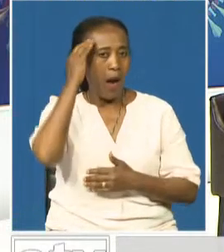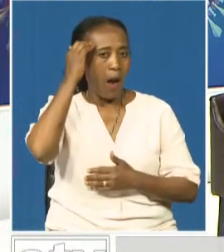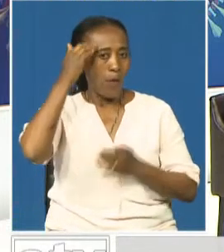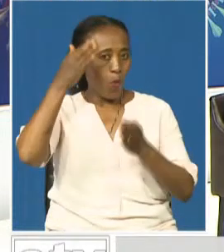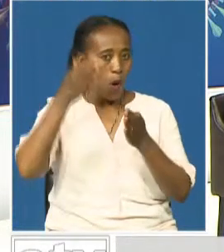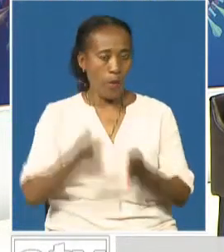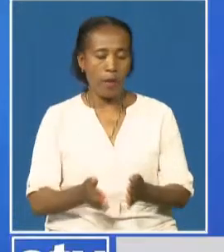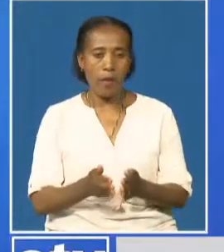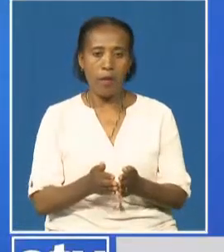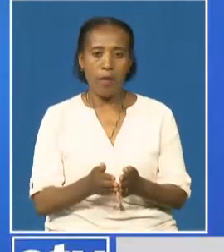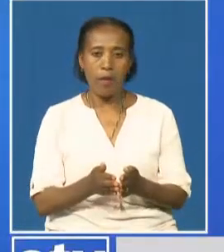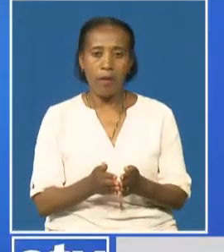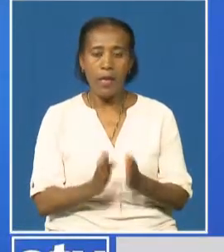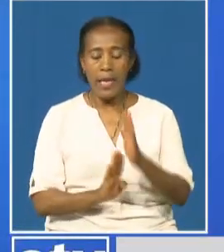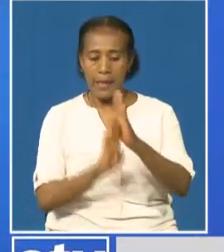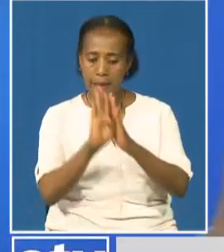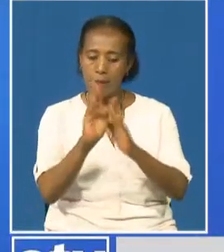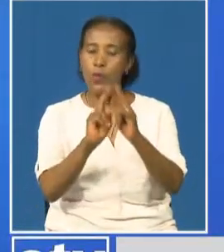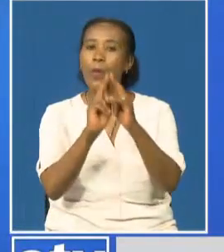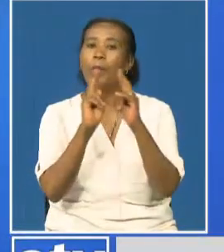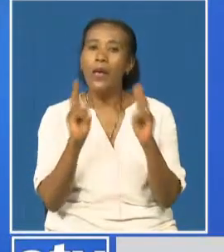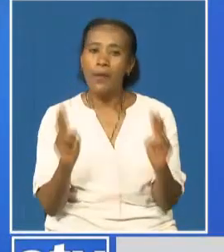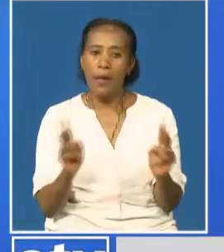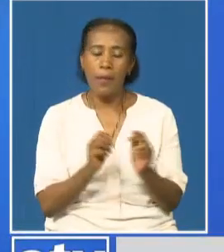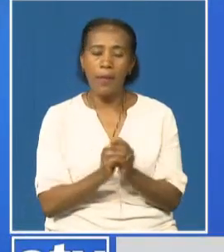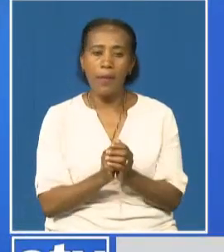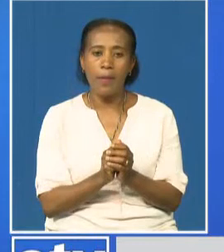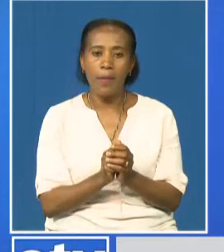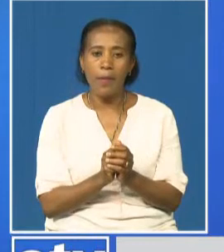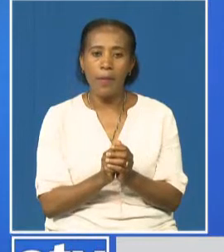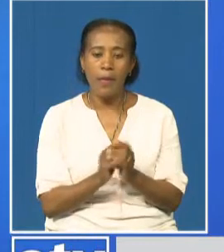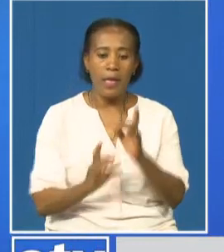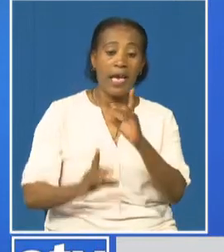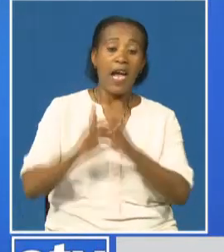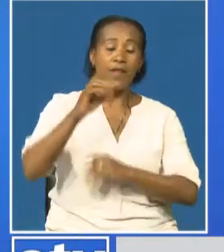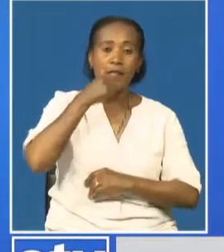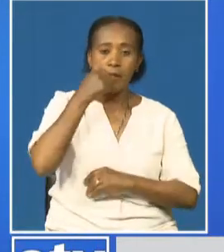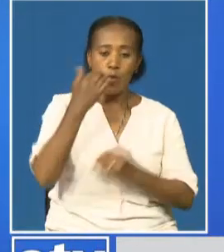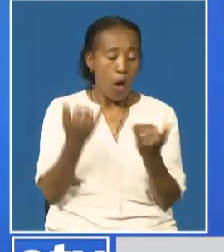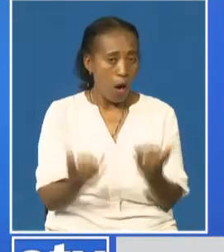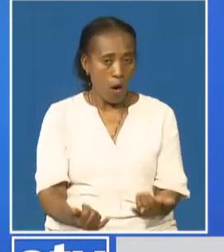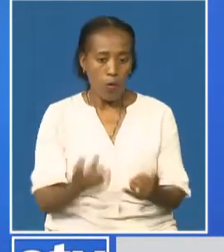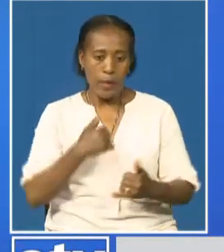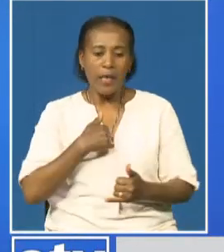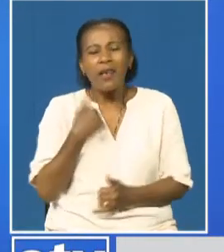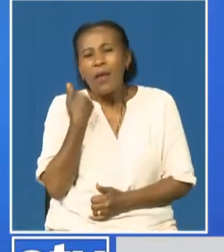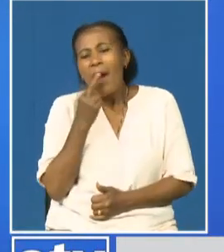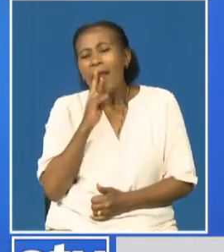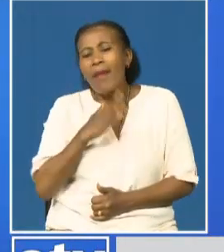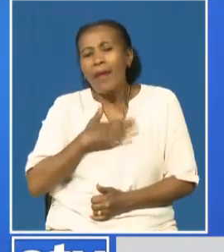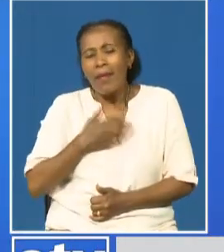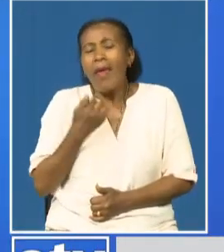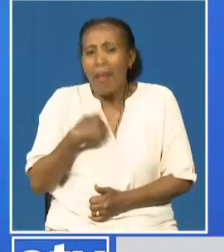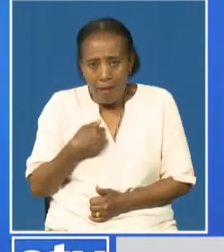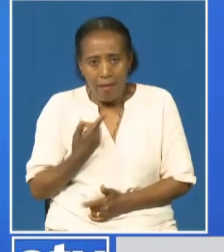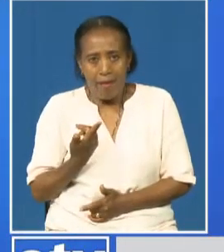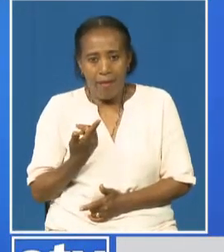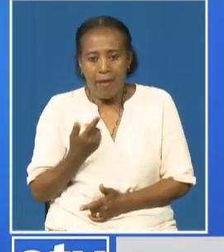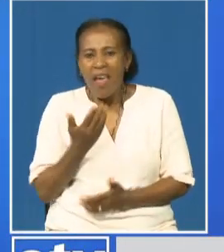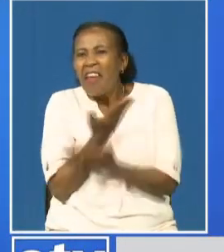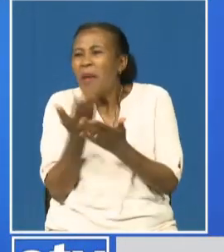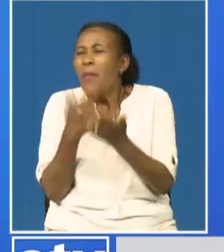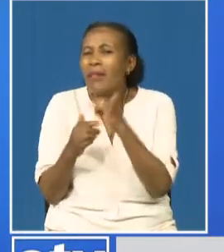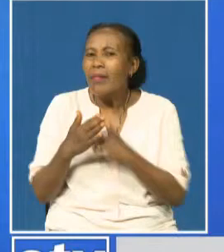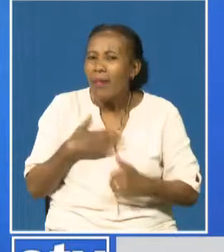በአምሮዊ እድገትም በጣም ከፍ ስለሚሉ አሁን እኔ ማን ነኝ? ከየት